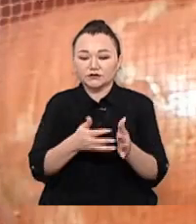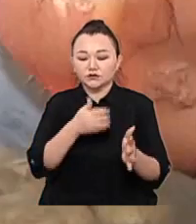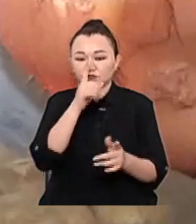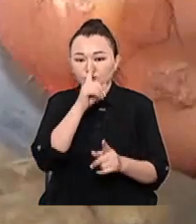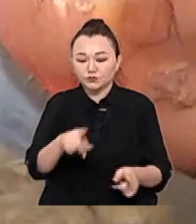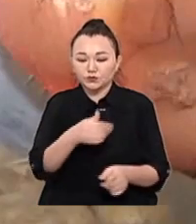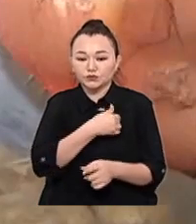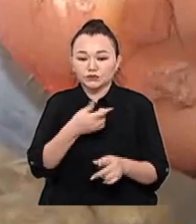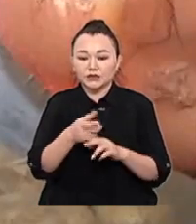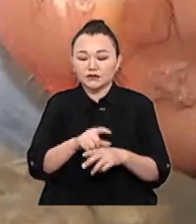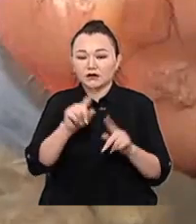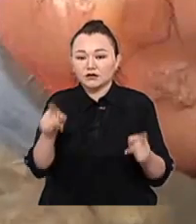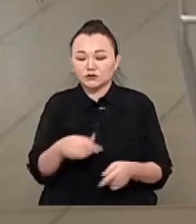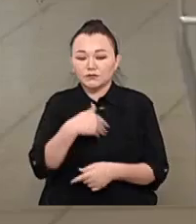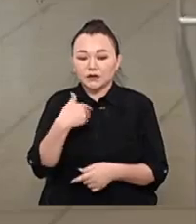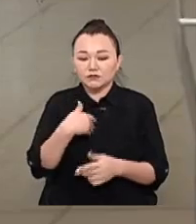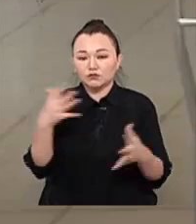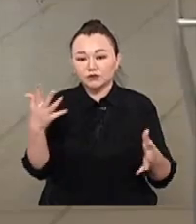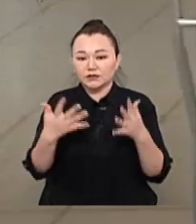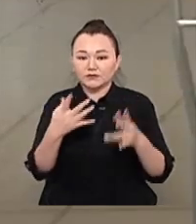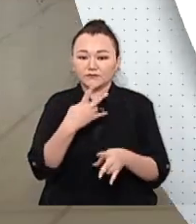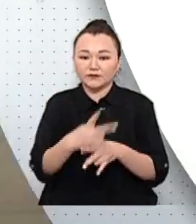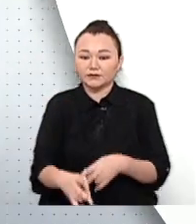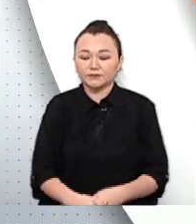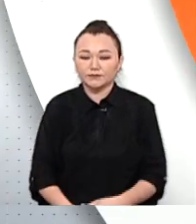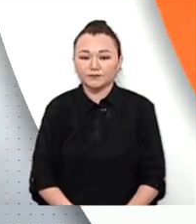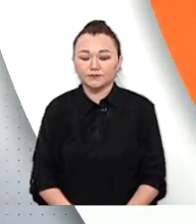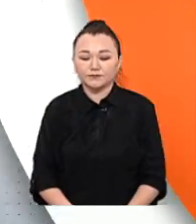үшін енгізілген бұл шектеудің пайдасы көп пе, зияны ма?